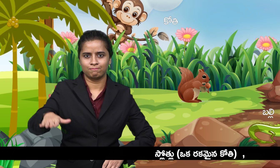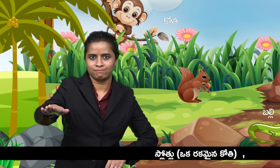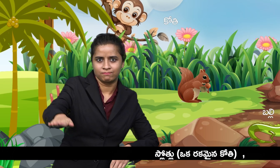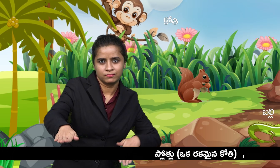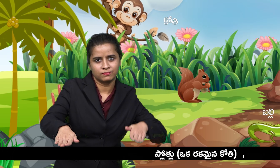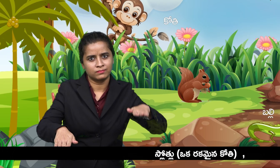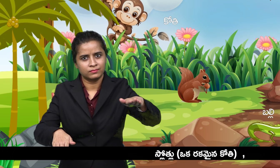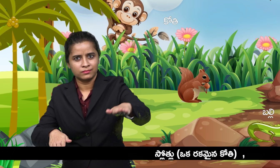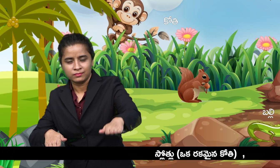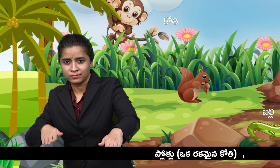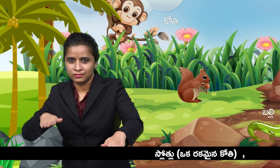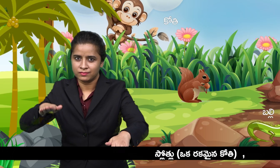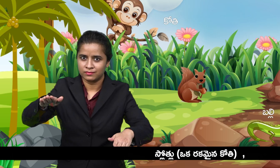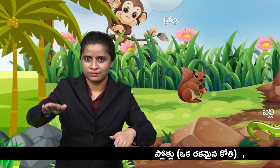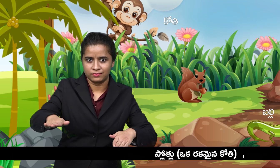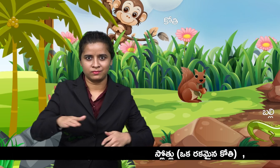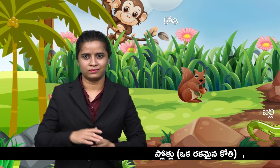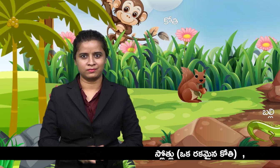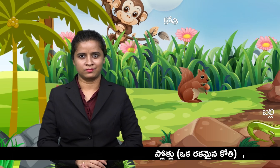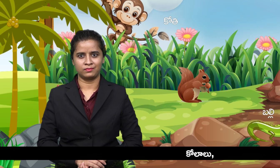స్లోత్లు ఒక రకమైన కోతి,